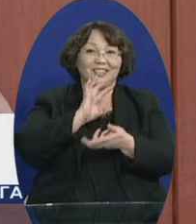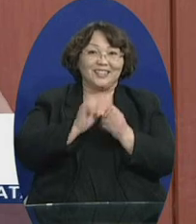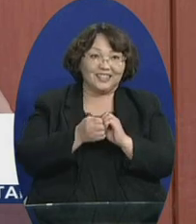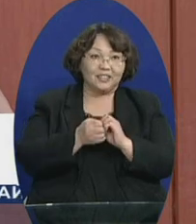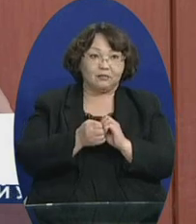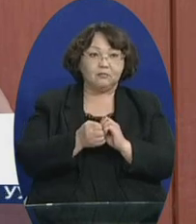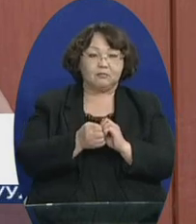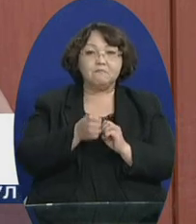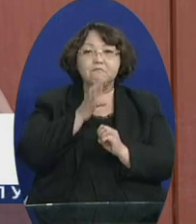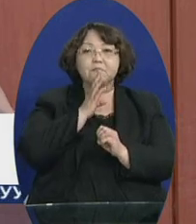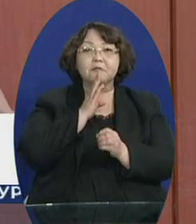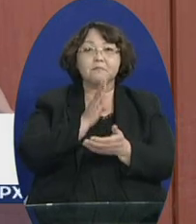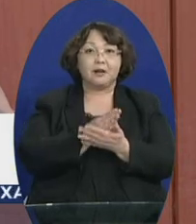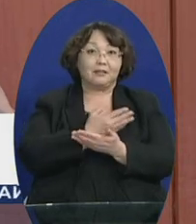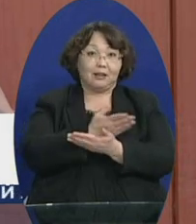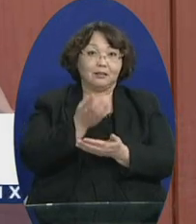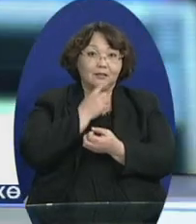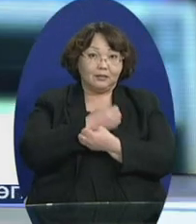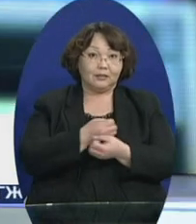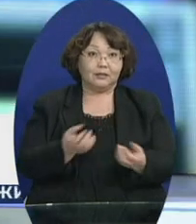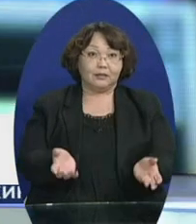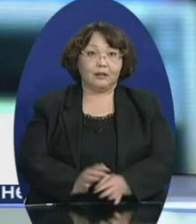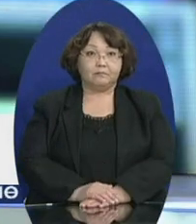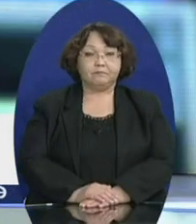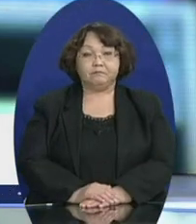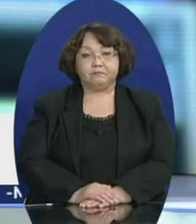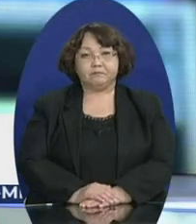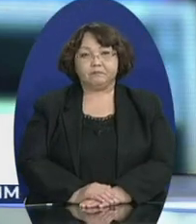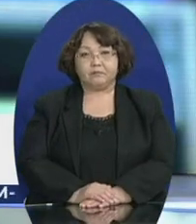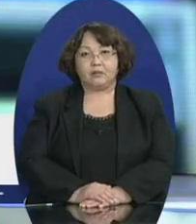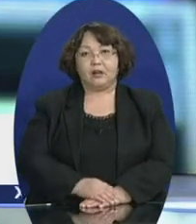явж байгаа гэдгийг бас та бүхэнд хэлье. За тэгвэл метроны замыг амгалангаас тол